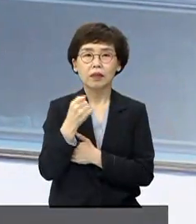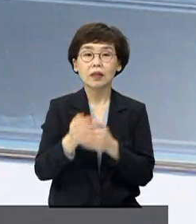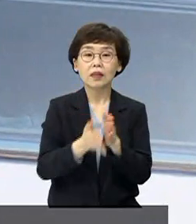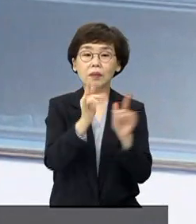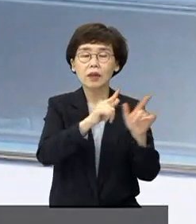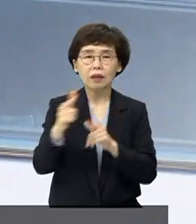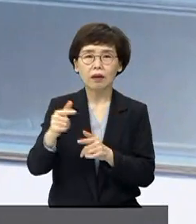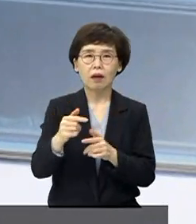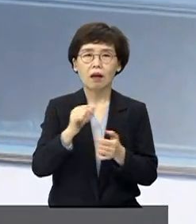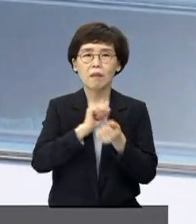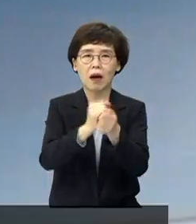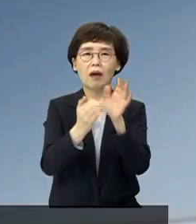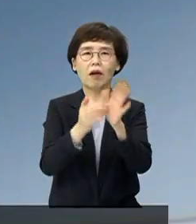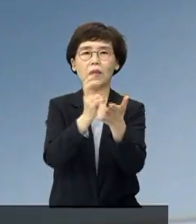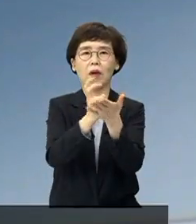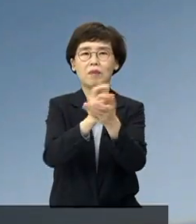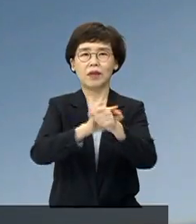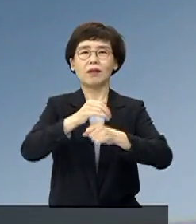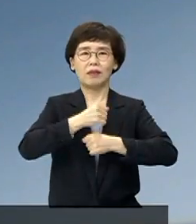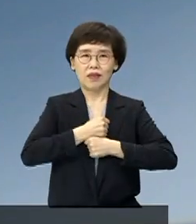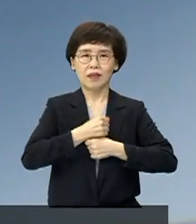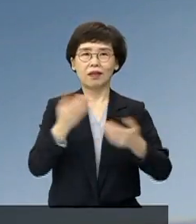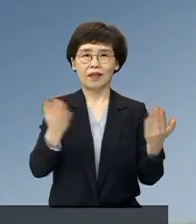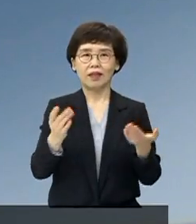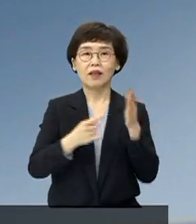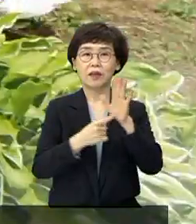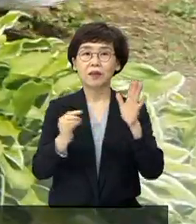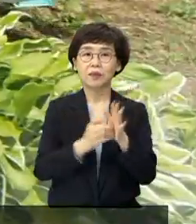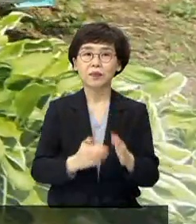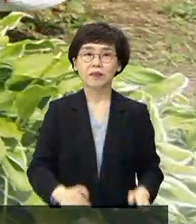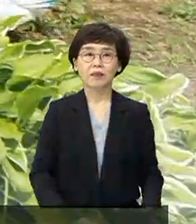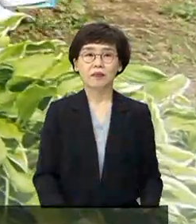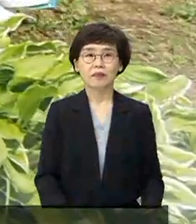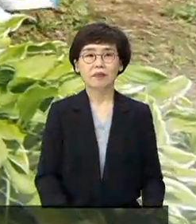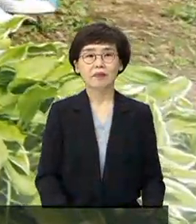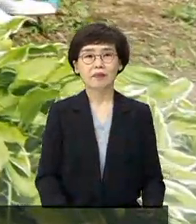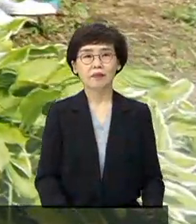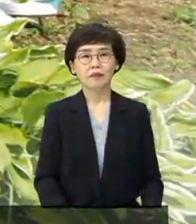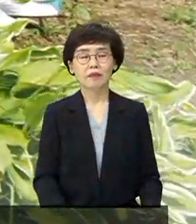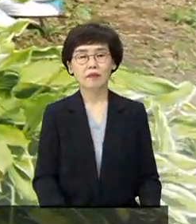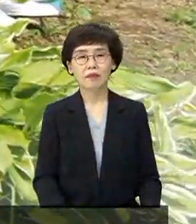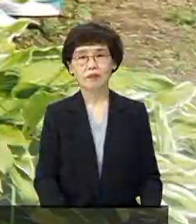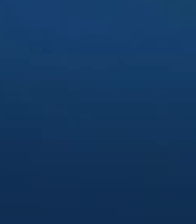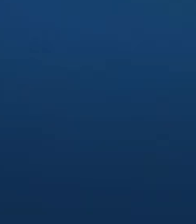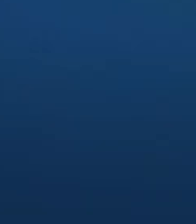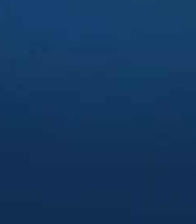철저한 방역 지침 준수라고 입을 모았습니다. SBS 최우원입니다.